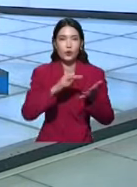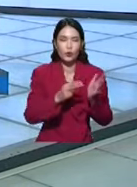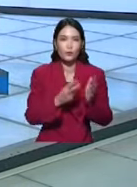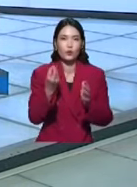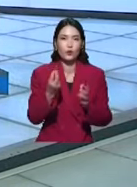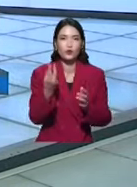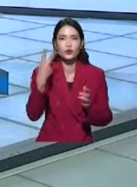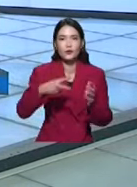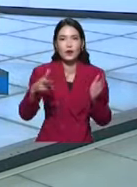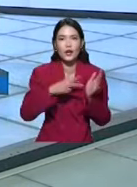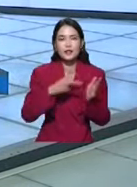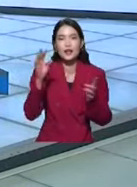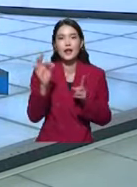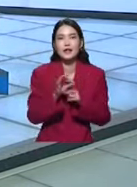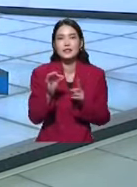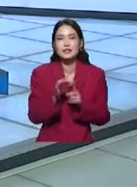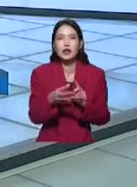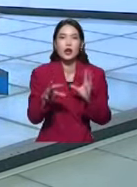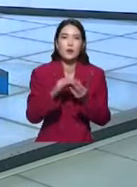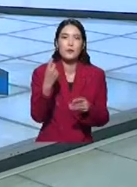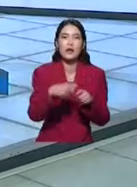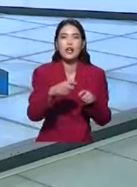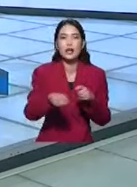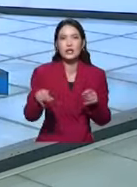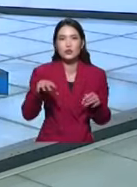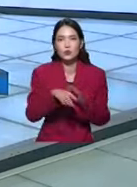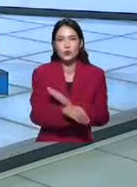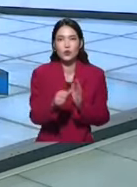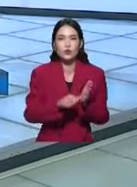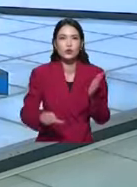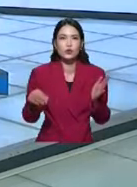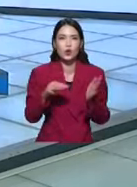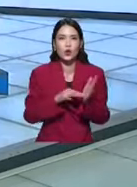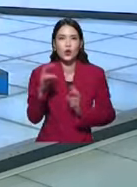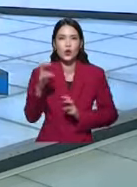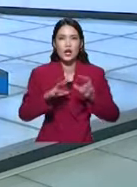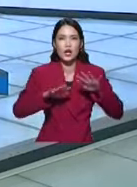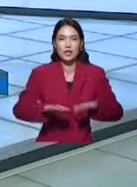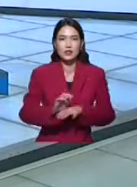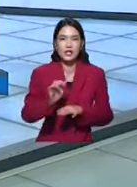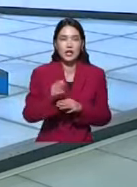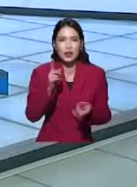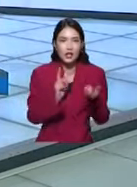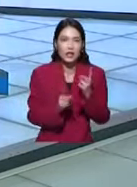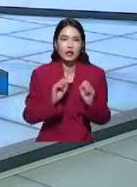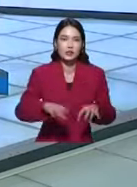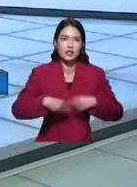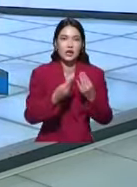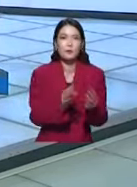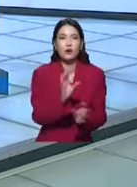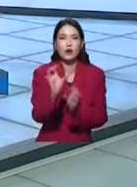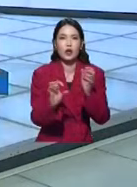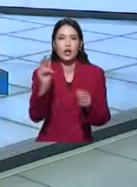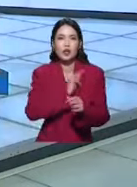еще 28 проектов. В целом инвестиционный пул включает 69 производств. Их реализация позволит обеспечить